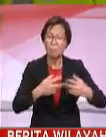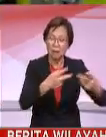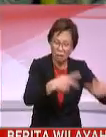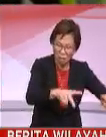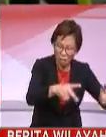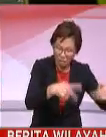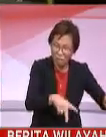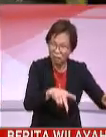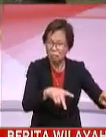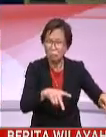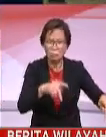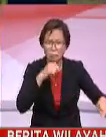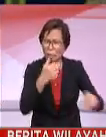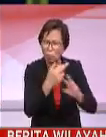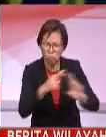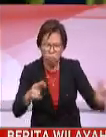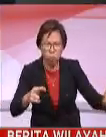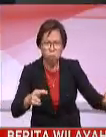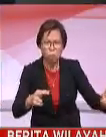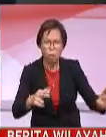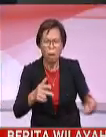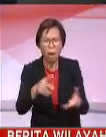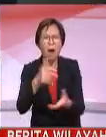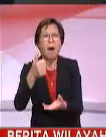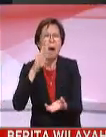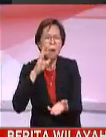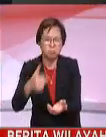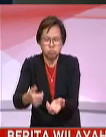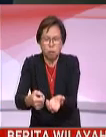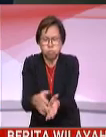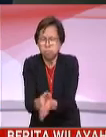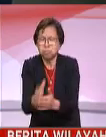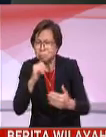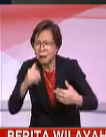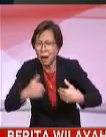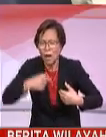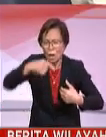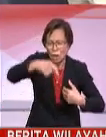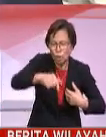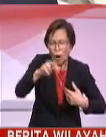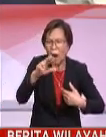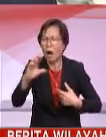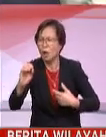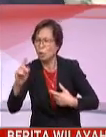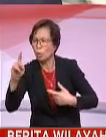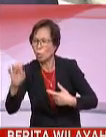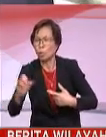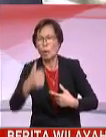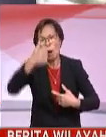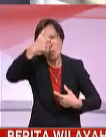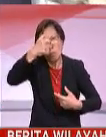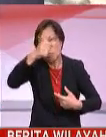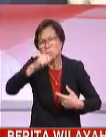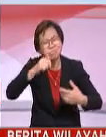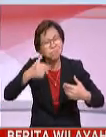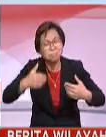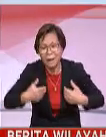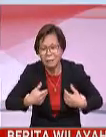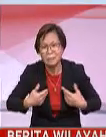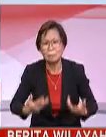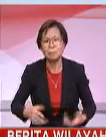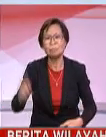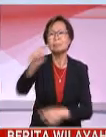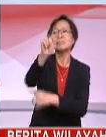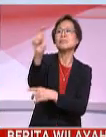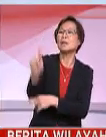yang masih tidak menyediakan kemudahan cecair pencuci tangan, QR code dan penyukat suhu badan. Bila